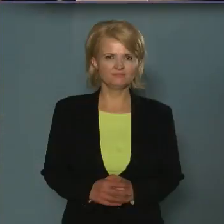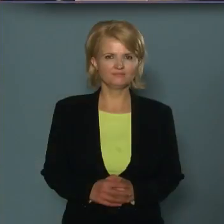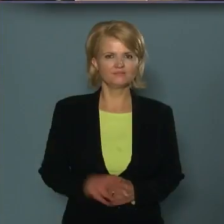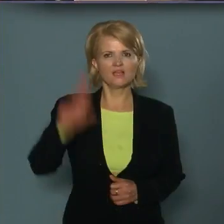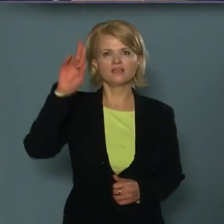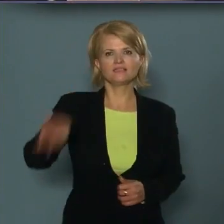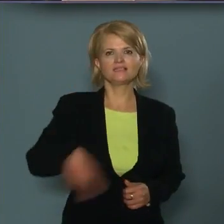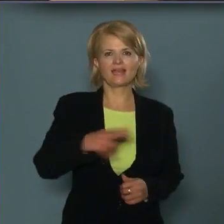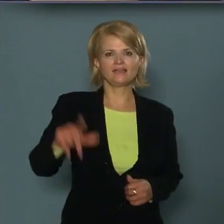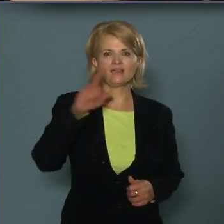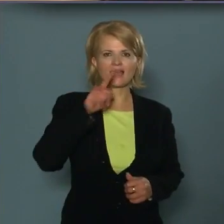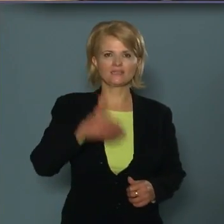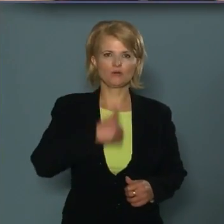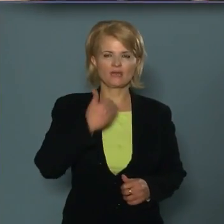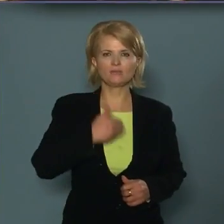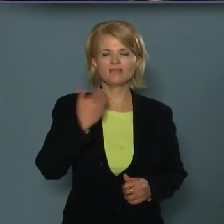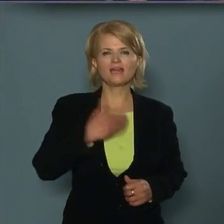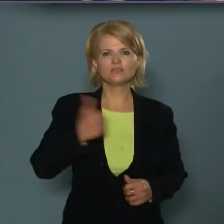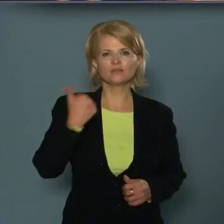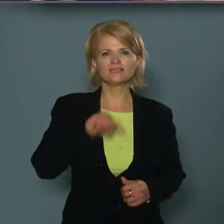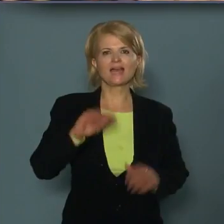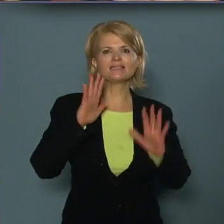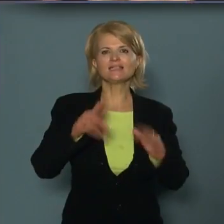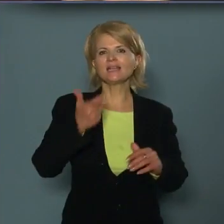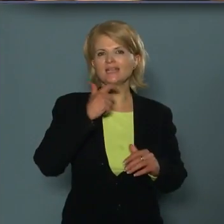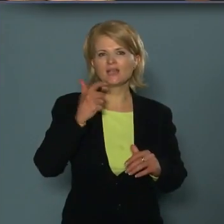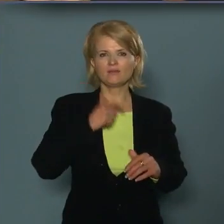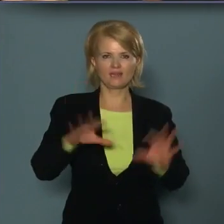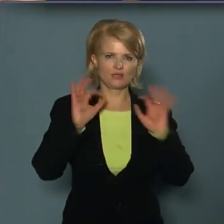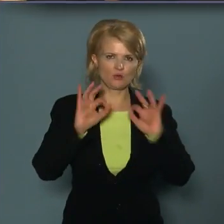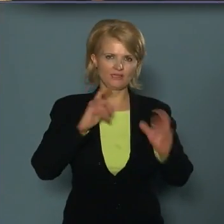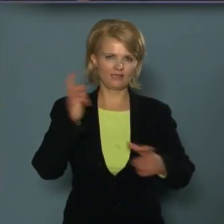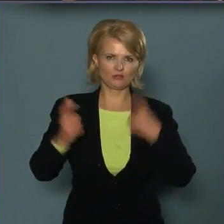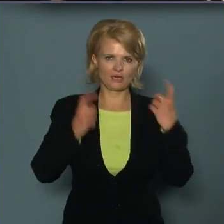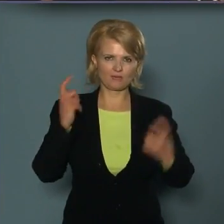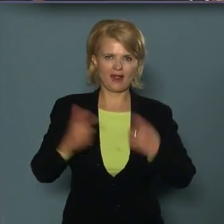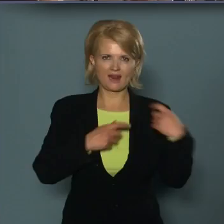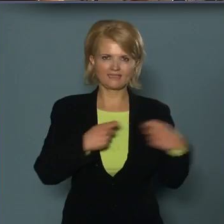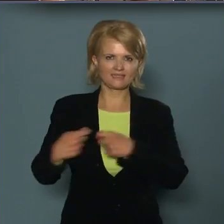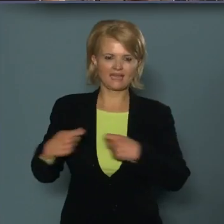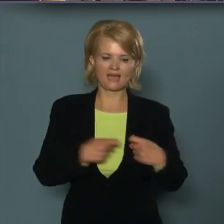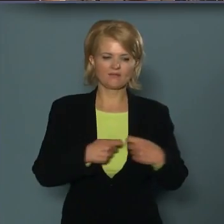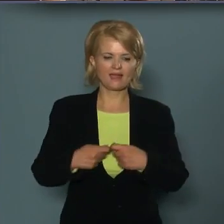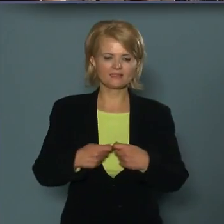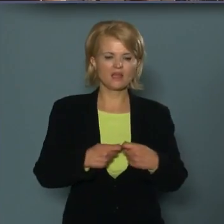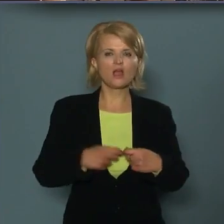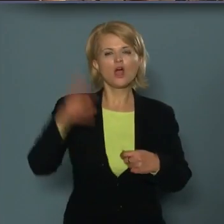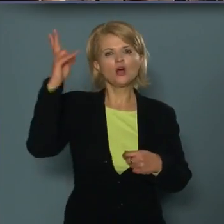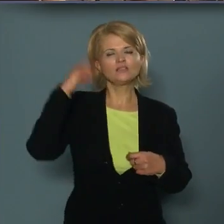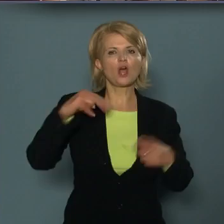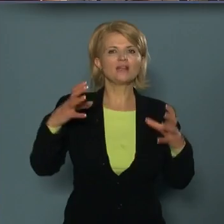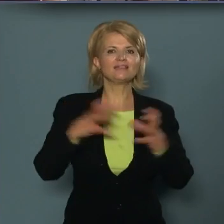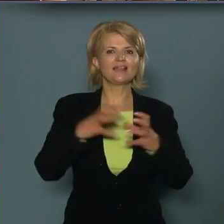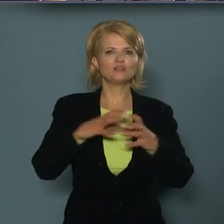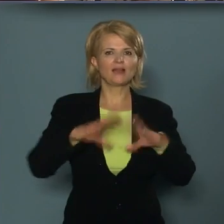A Szent László Gimnázium fennállásának 110. évében ismét jótékonysági bált szerveztek. Az estet a tantestület, a